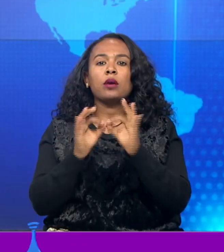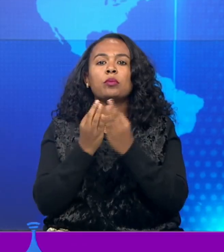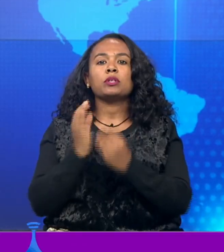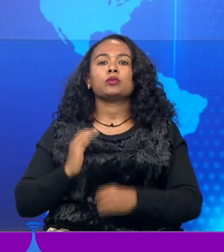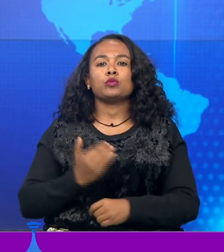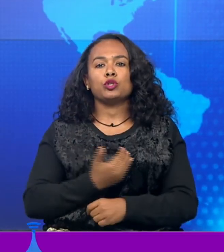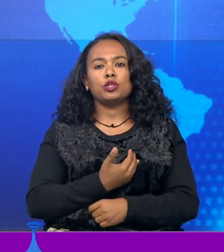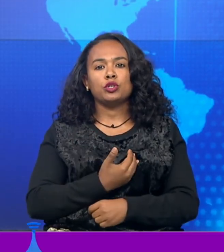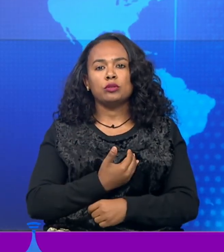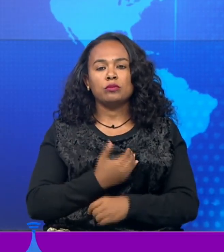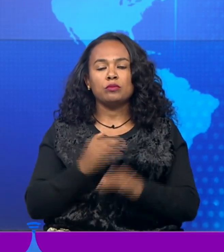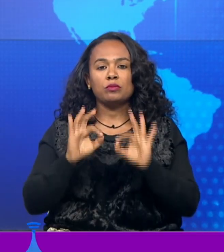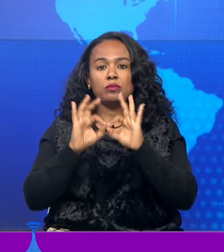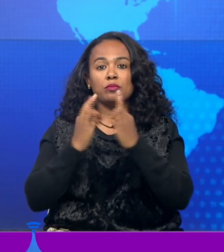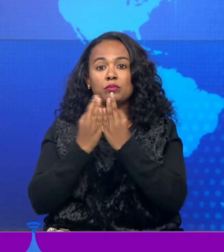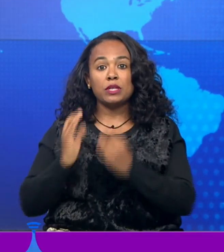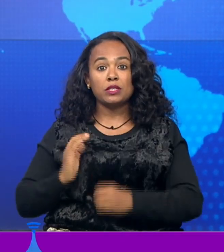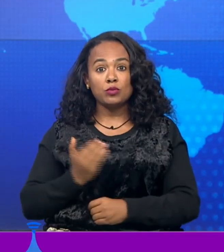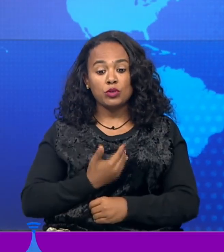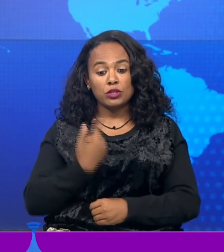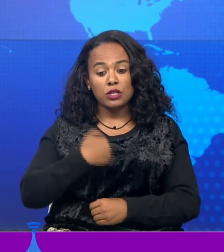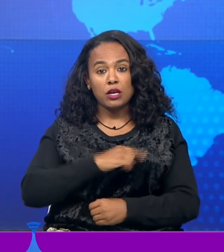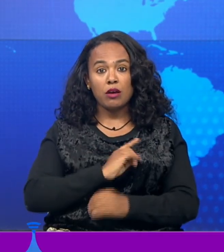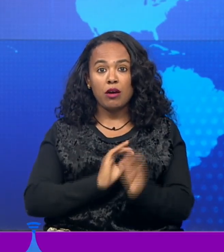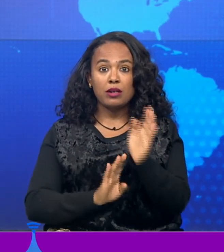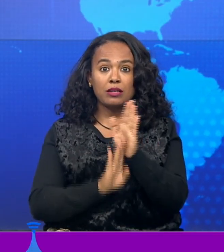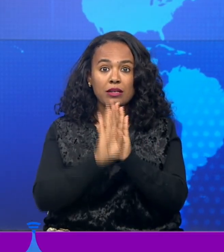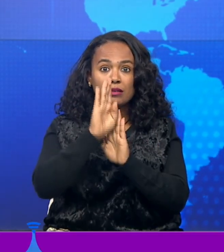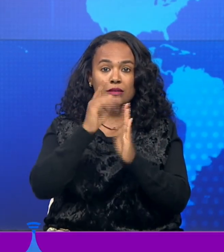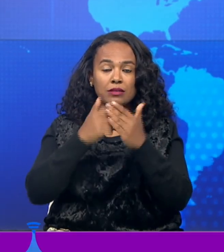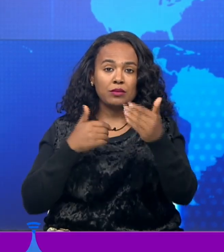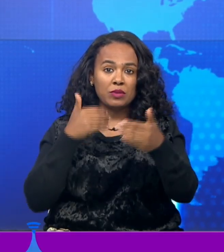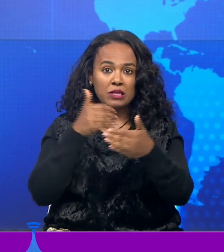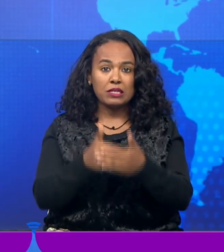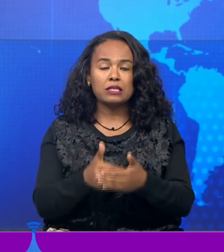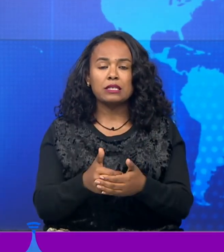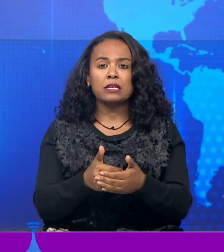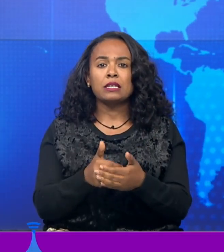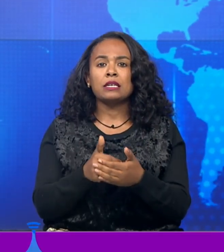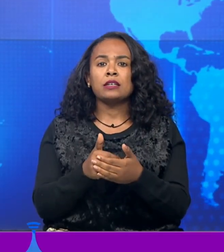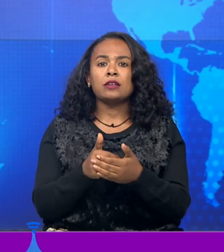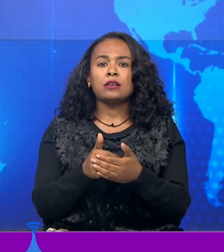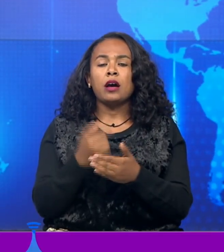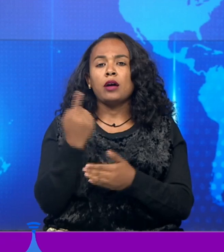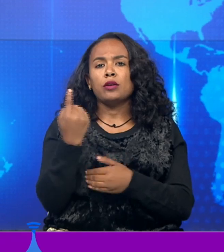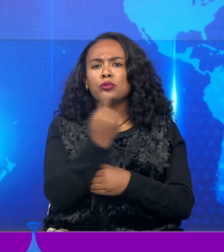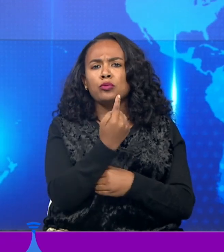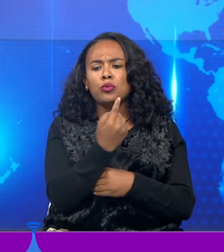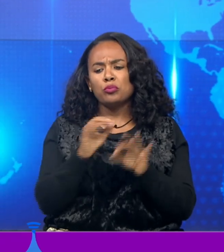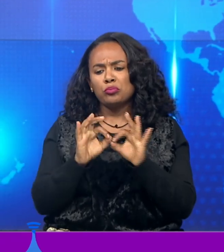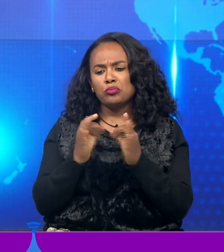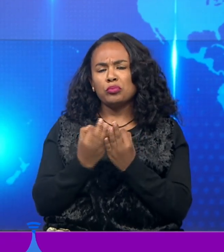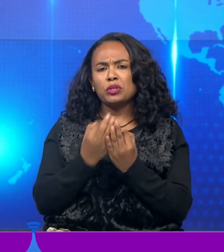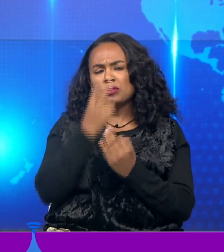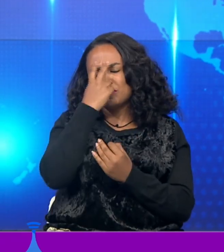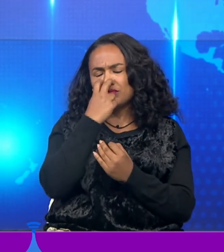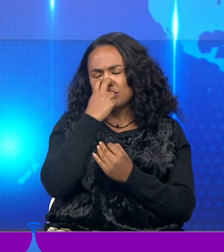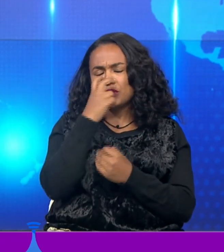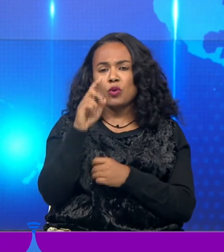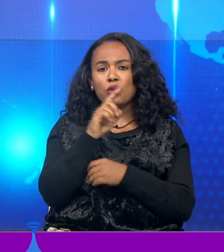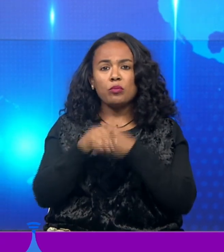ናቸው። ቤተሰቦቻችን ለኛ እድገት ለኛ እዚህ መድረስ አንዳንዱ እኮ ቤተሰቡ አይነ ስውር ከሆነበት